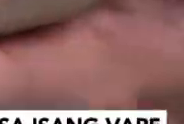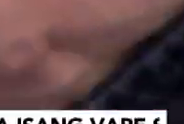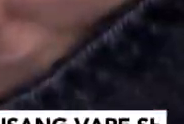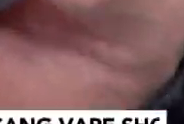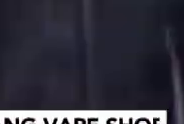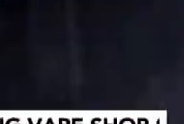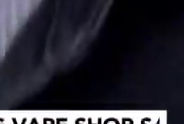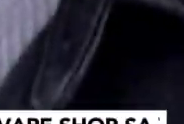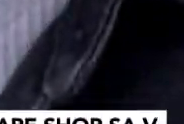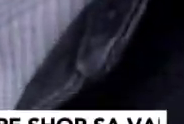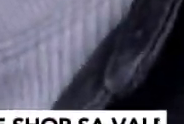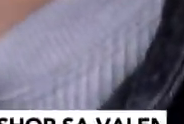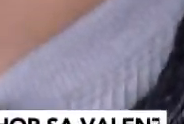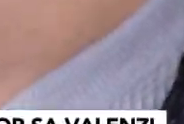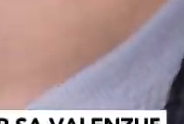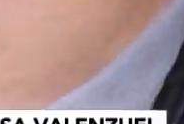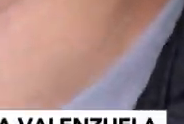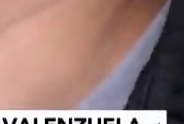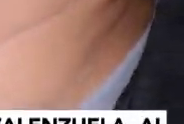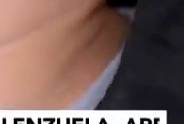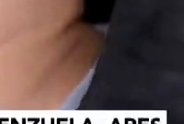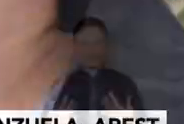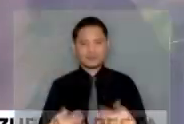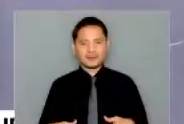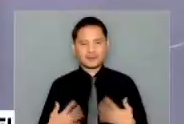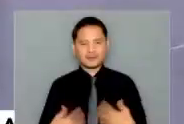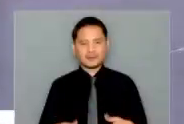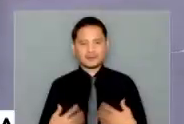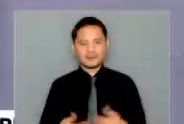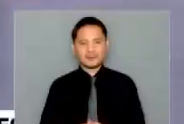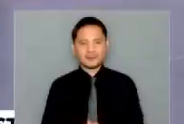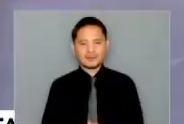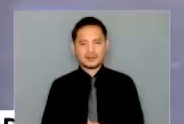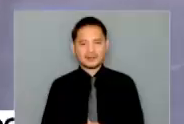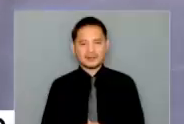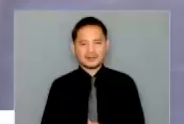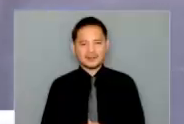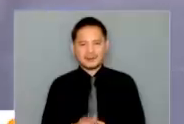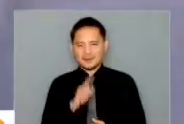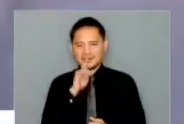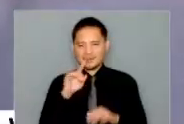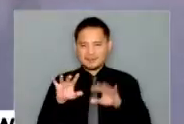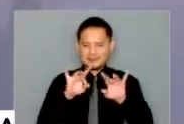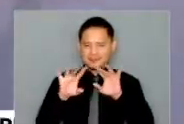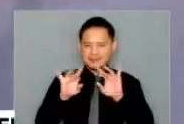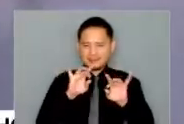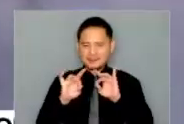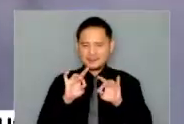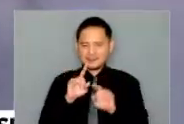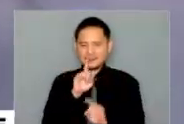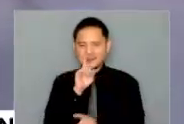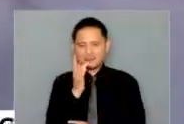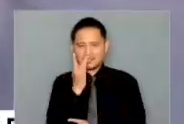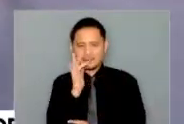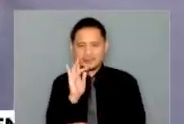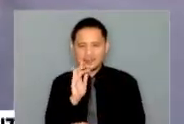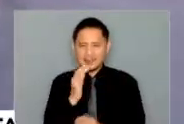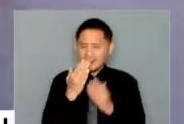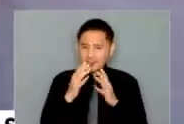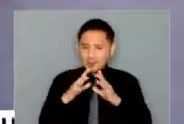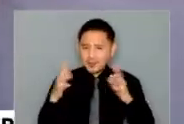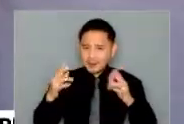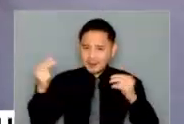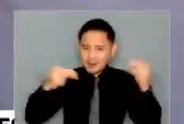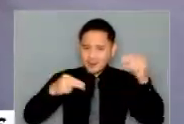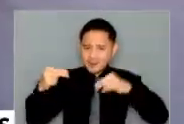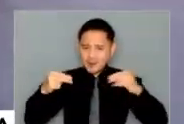magsasama. Di ba? So malakit ang pagsasama. That's right. Di ba ginagawa nila yun? Kamal. Sorry guys, quiet ako